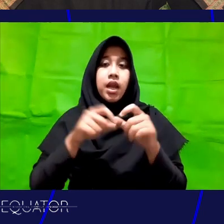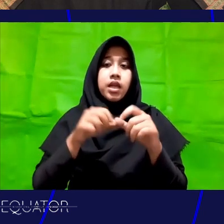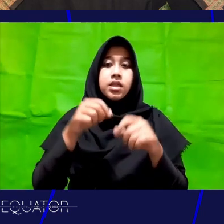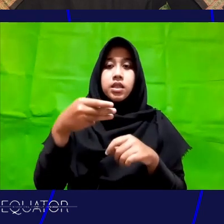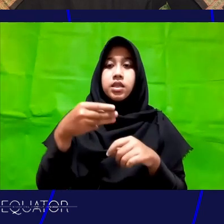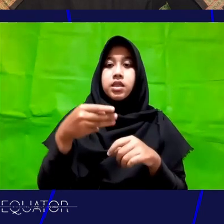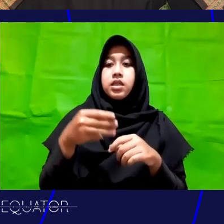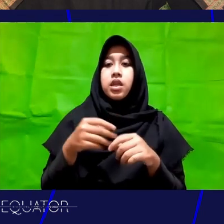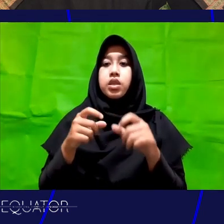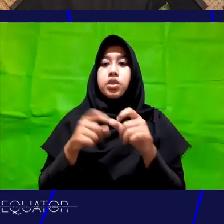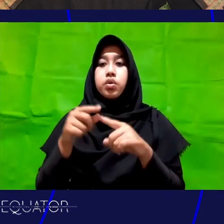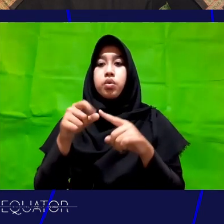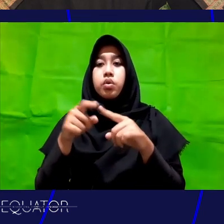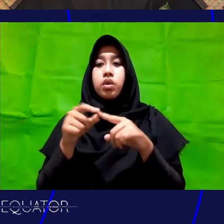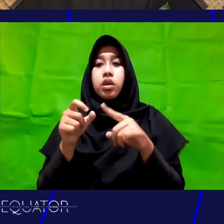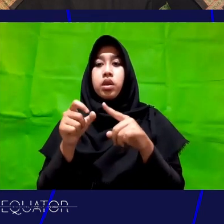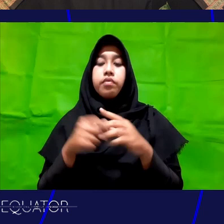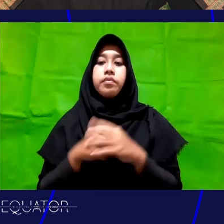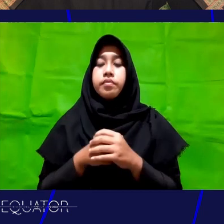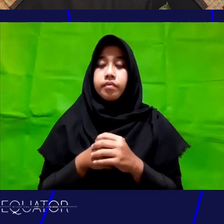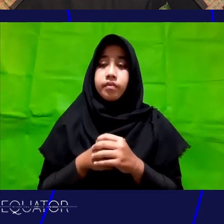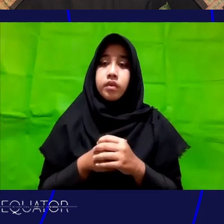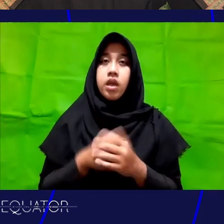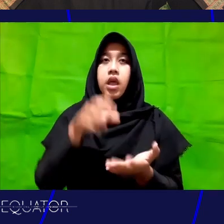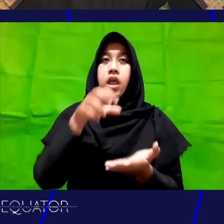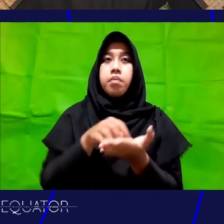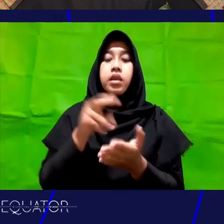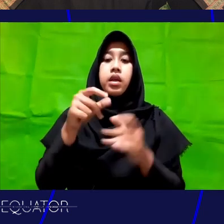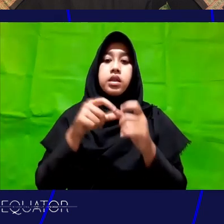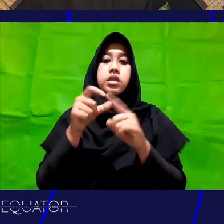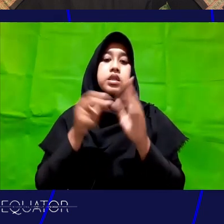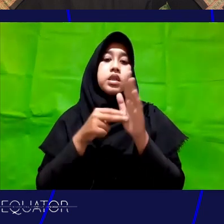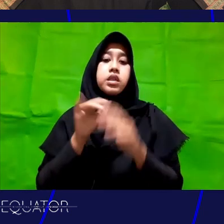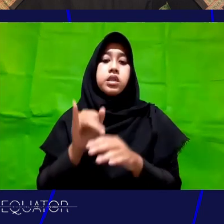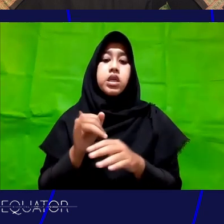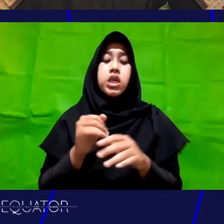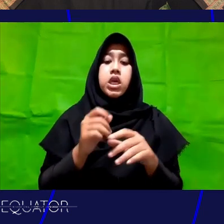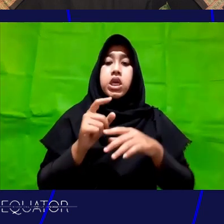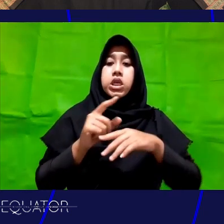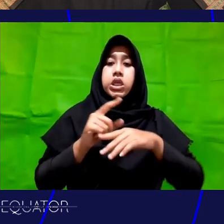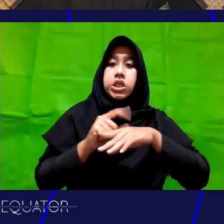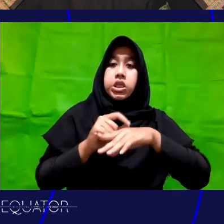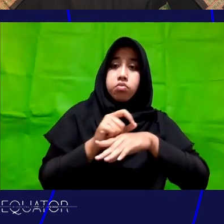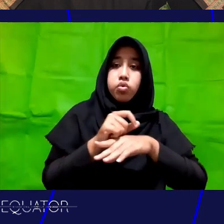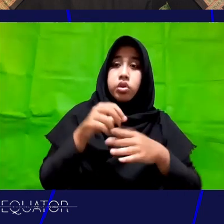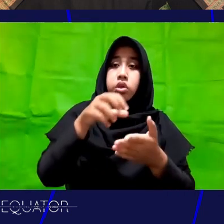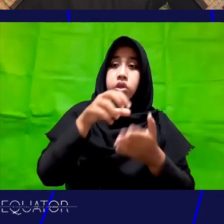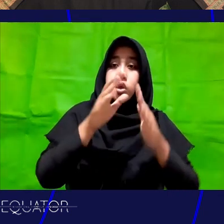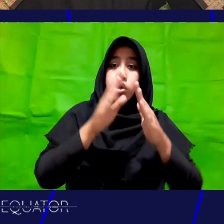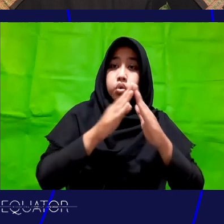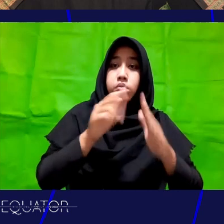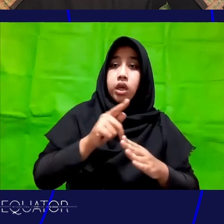Sementara tempat residensi aja, semut-semut di rumah kita dibasmi gitu. Tempat residensi nyamuk disemprot